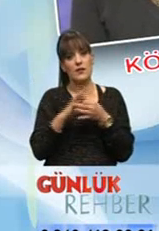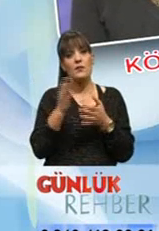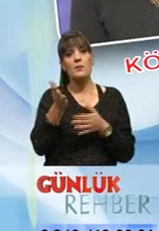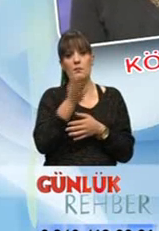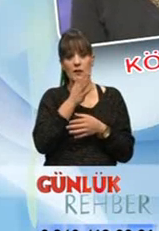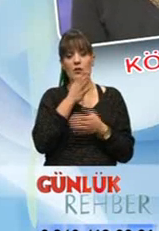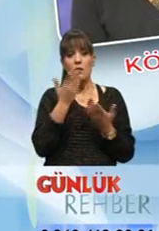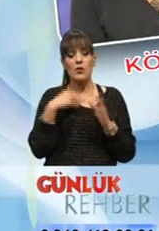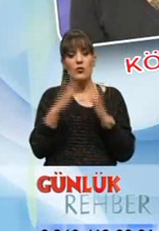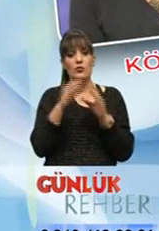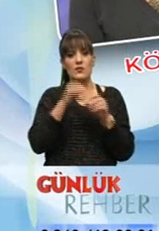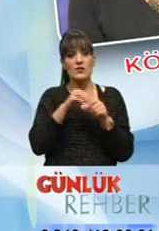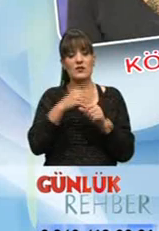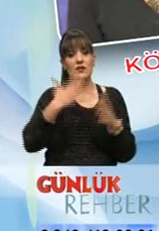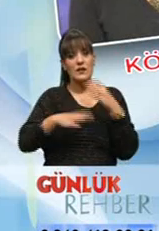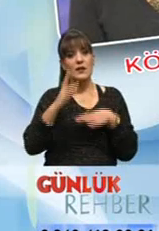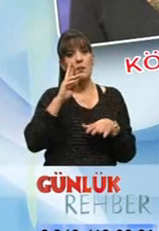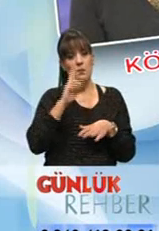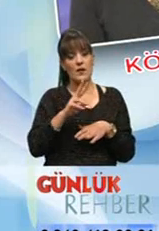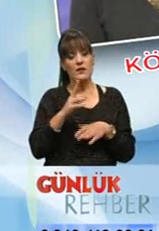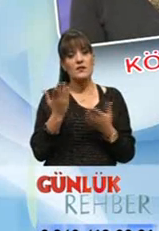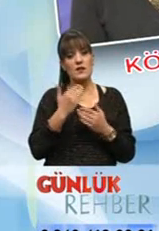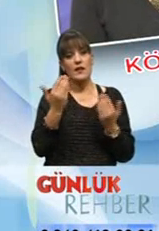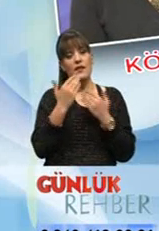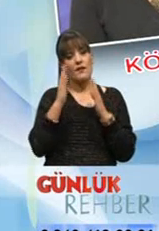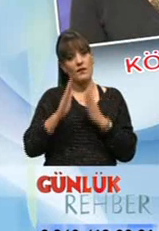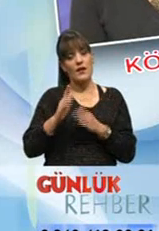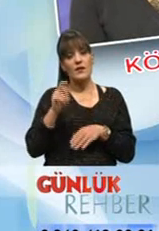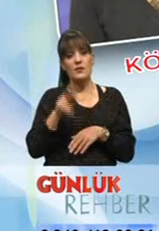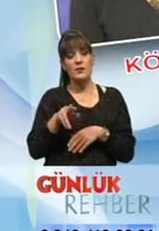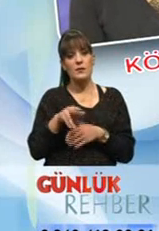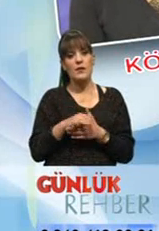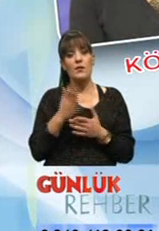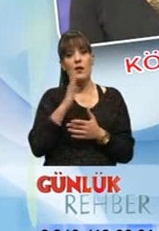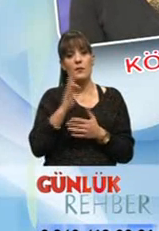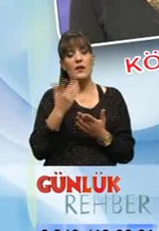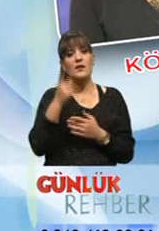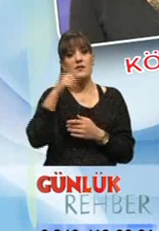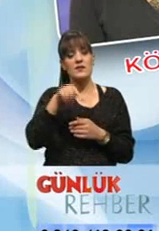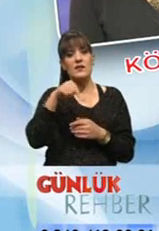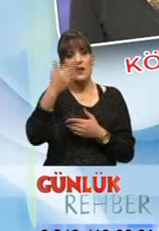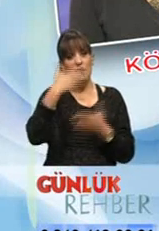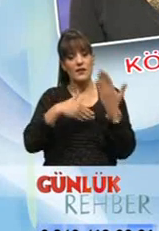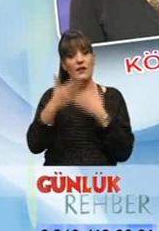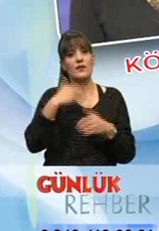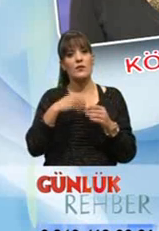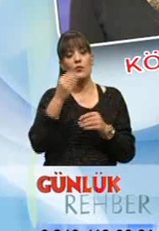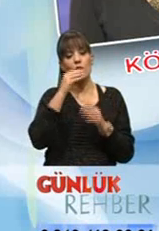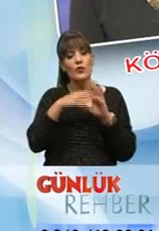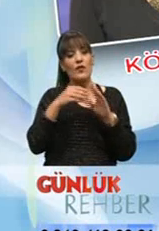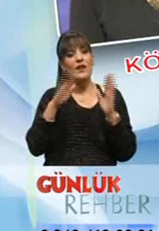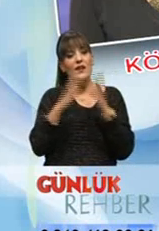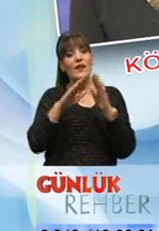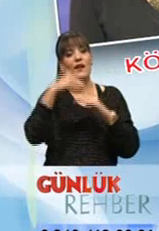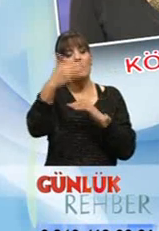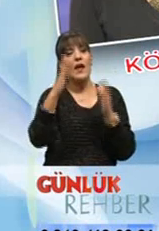diliyoruz. Evet. Kurum içinden gören ilgiye de bakılırsak sanki destek sürecekmiş gibi. Harika. Peki siz de şimdi vurguladınız, aslında mutfaktaki ekip